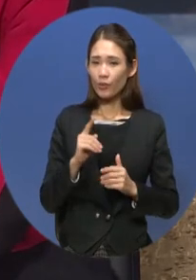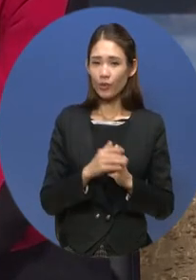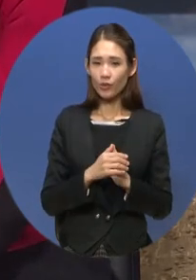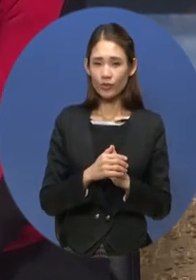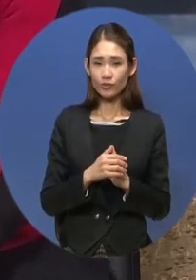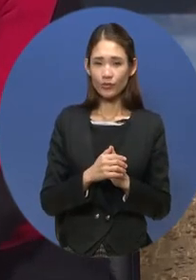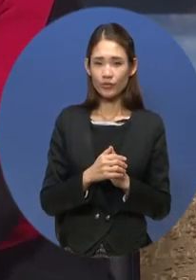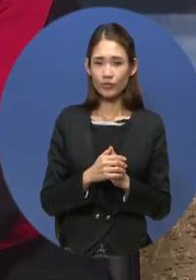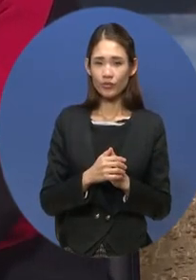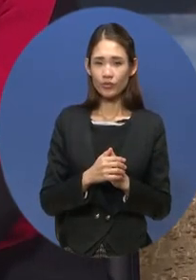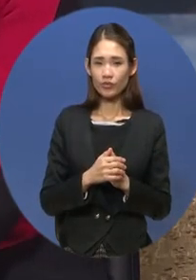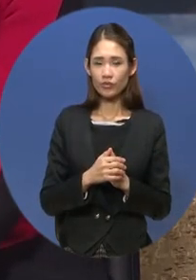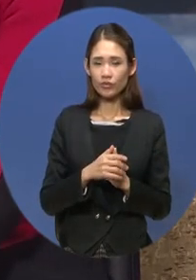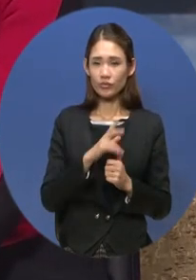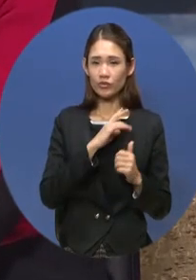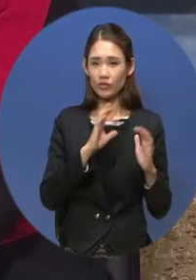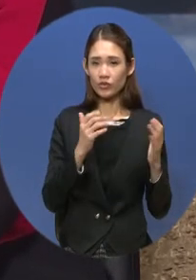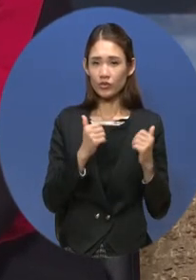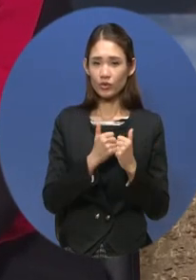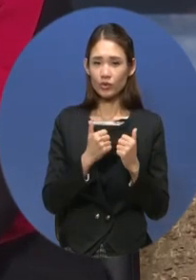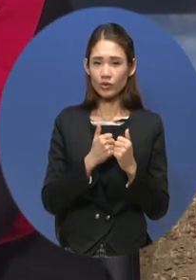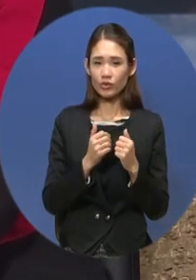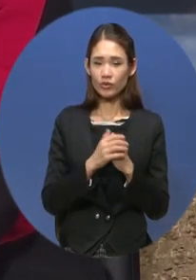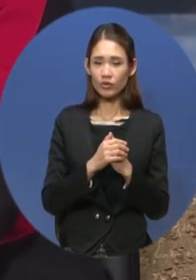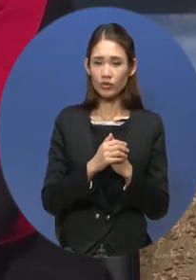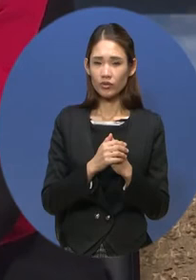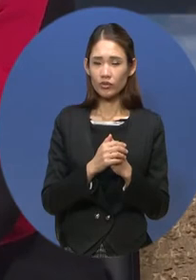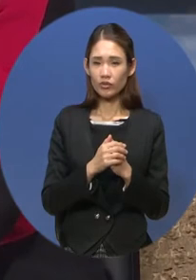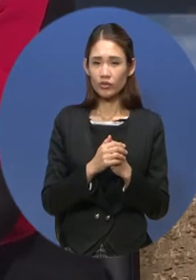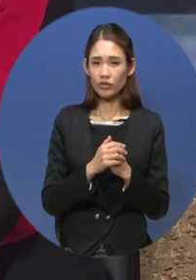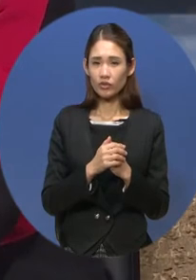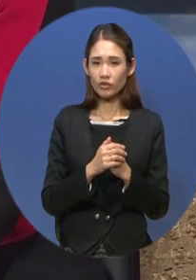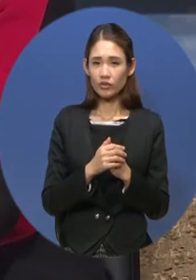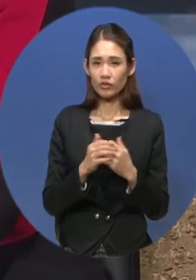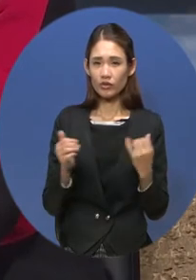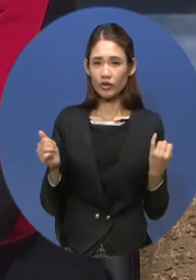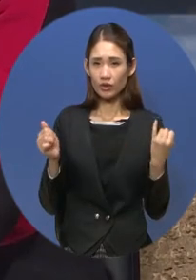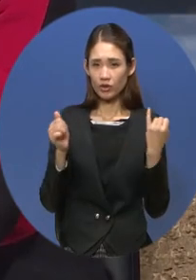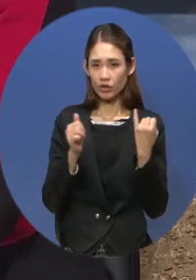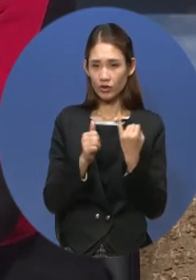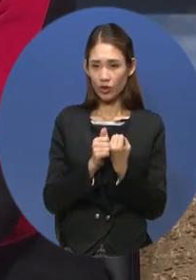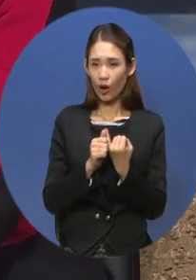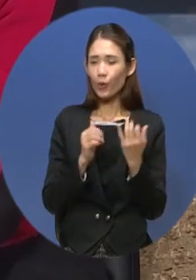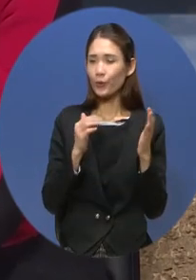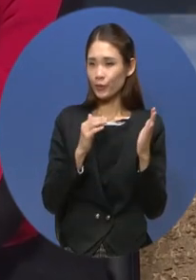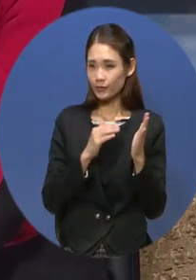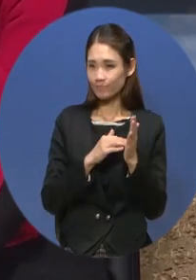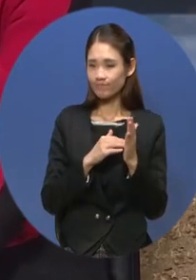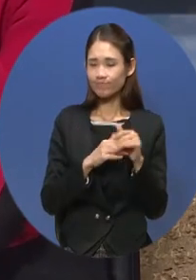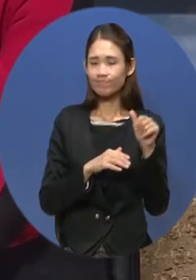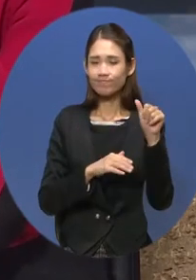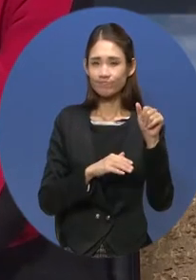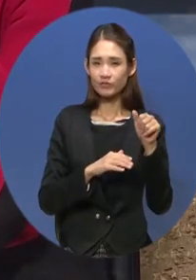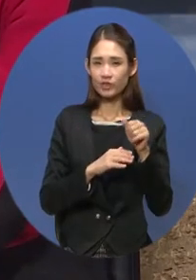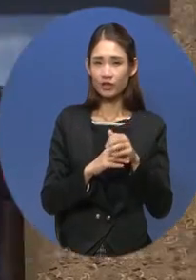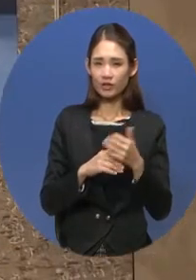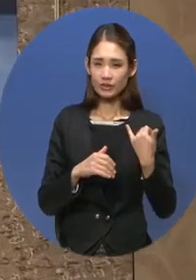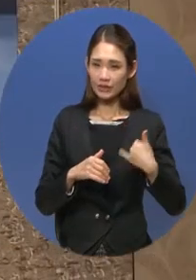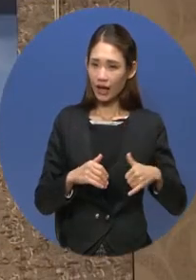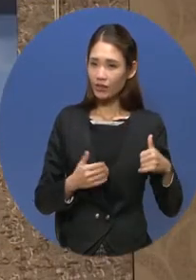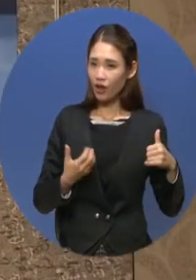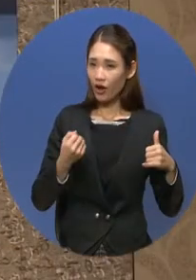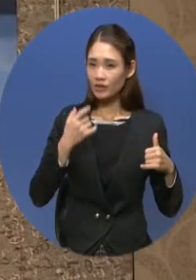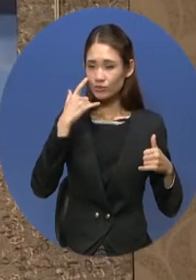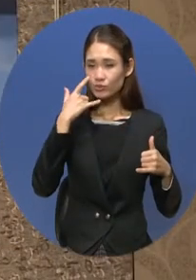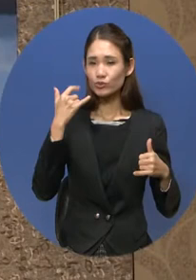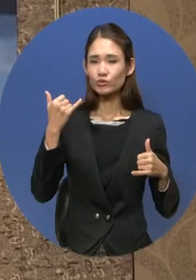나왔었나요? 의정 토론회에서는 이제 그 결혼을 해서 네. 다섯 자녀를 둔 부모가